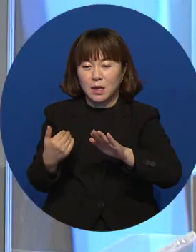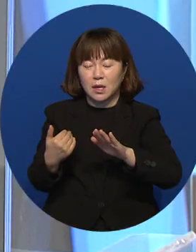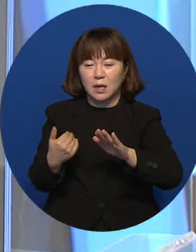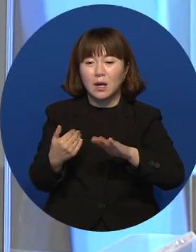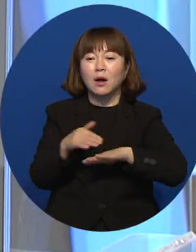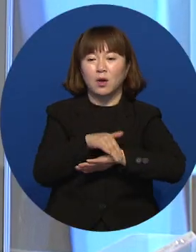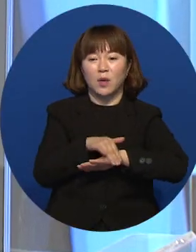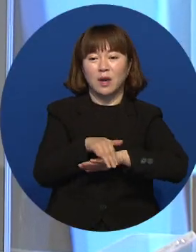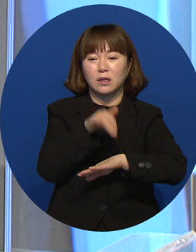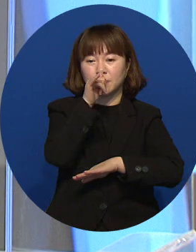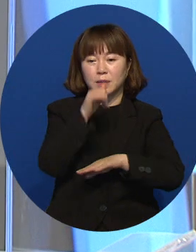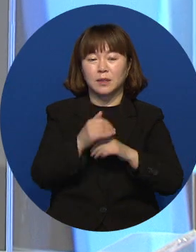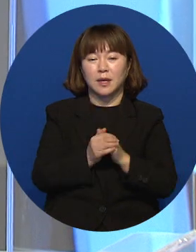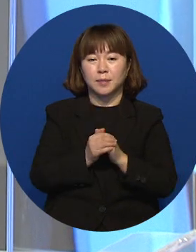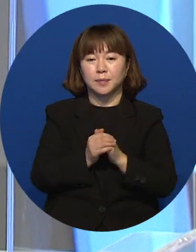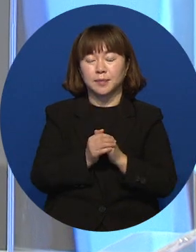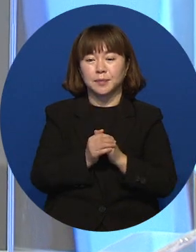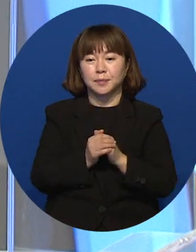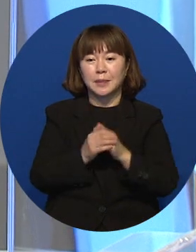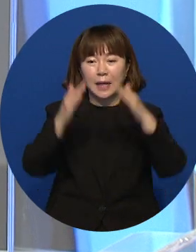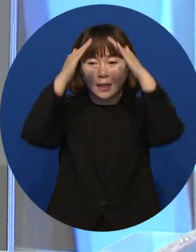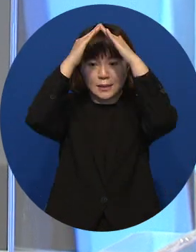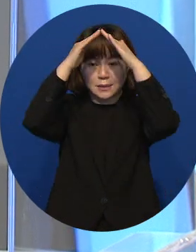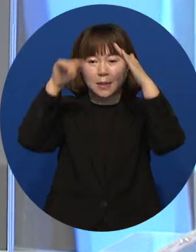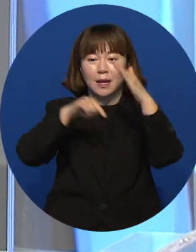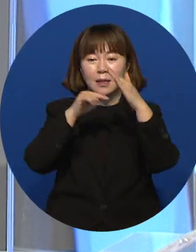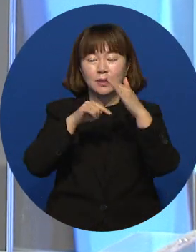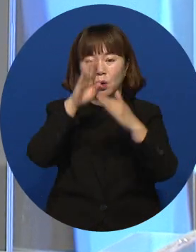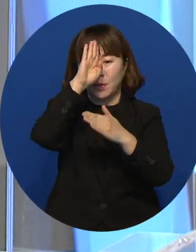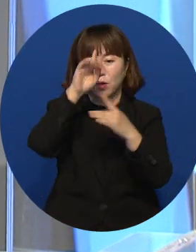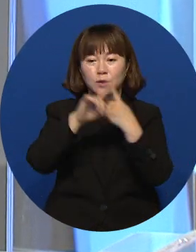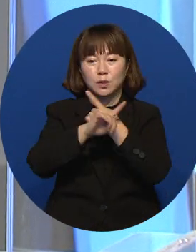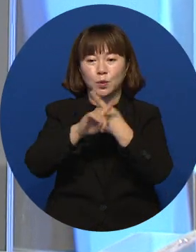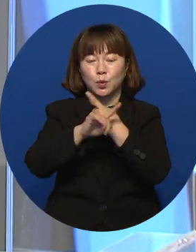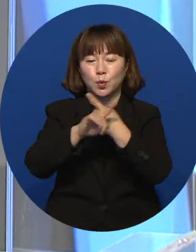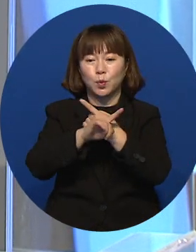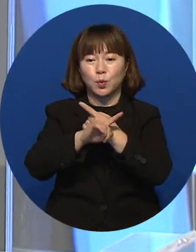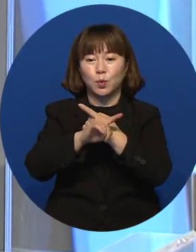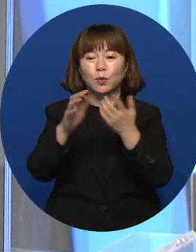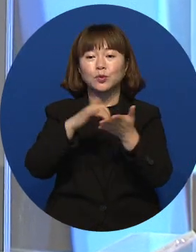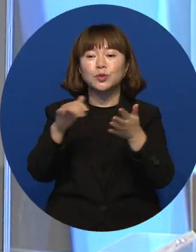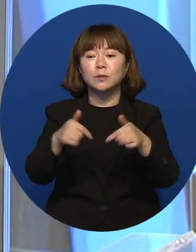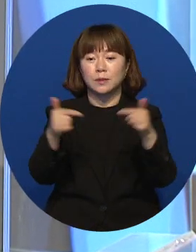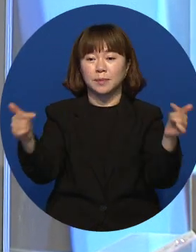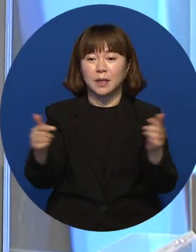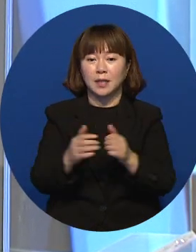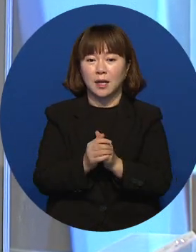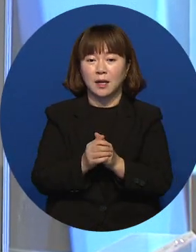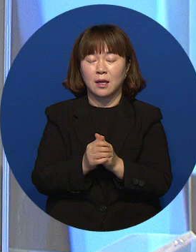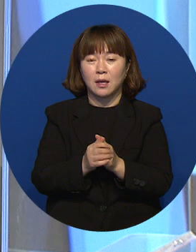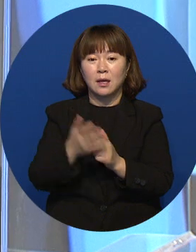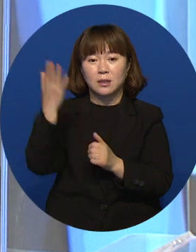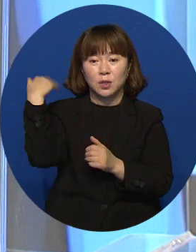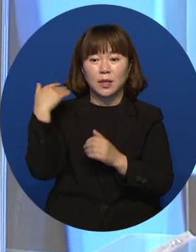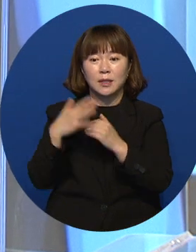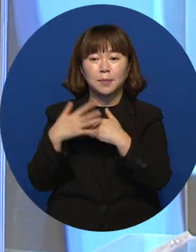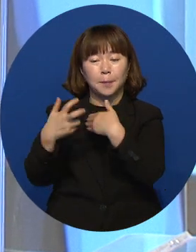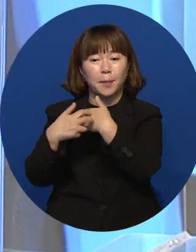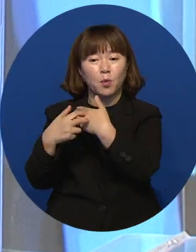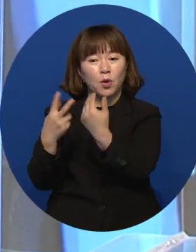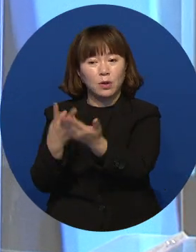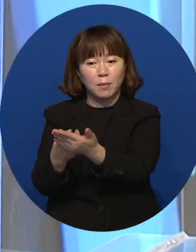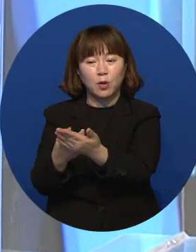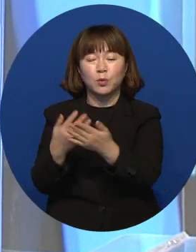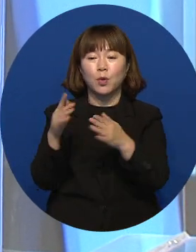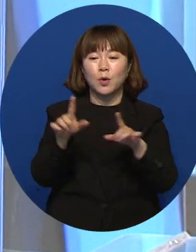말씀드렸듯이 재택 치료를 좀 확대합니다 그게 뭐냐면 그 동안에는 병원에서 이제 정치 연관자들은 생활 채로 센터나